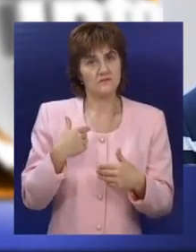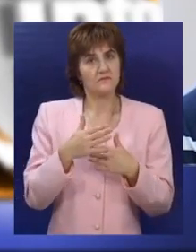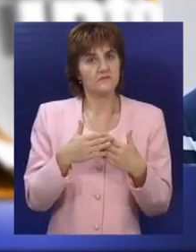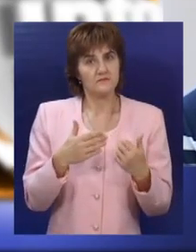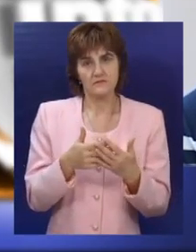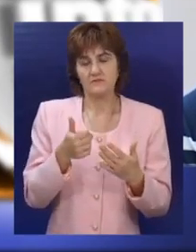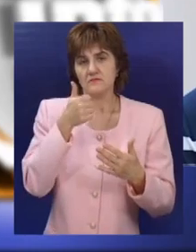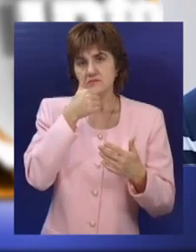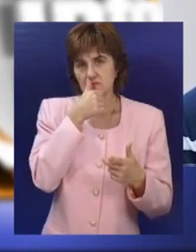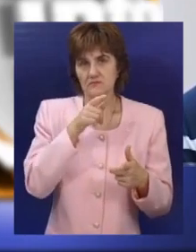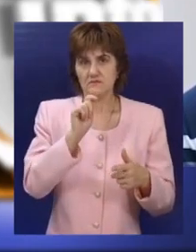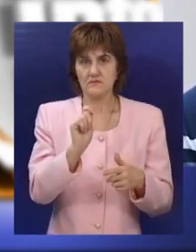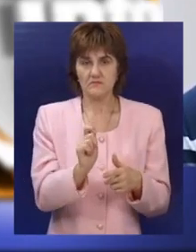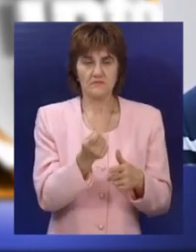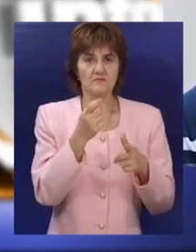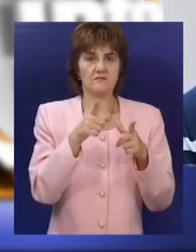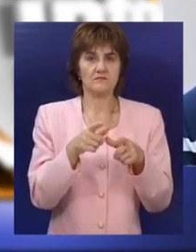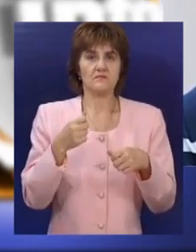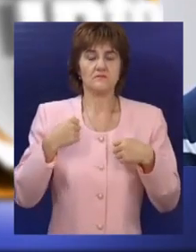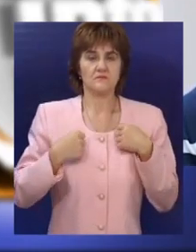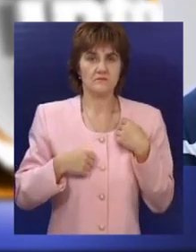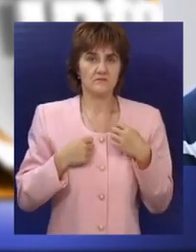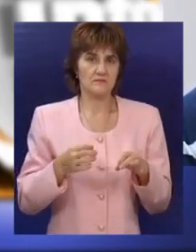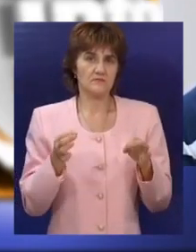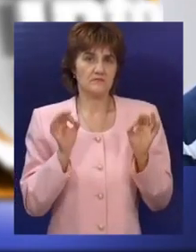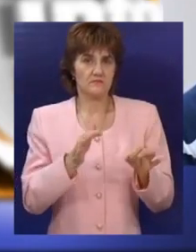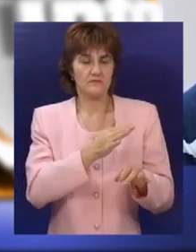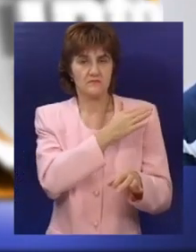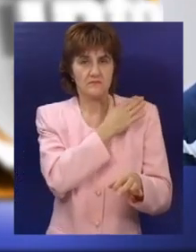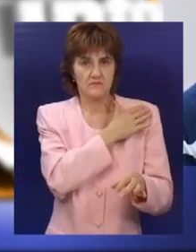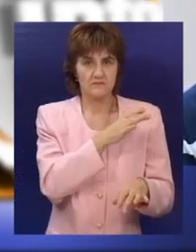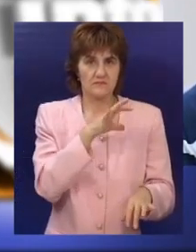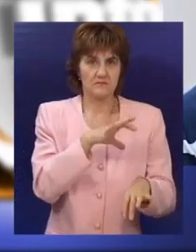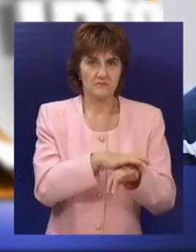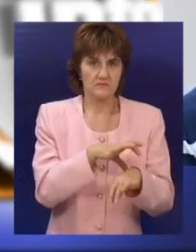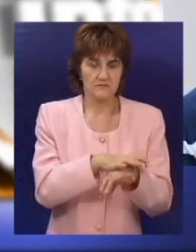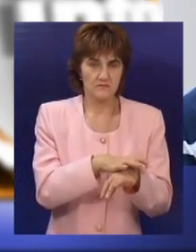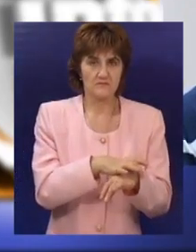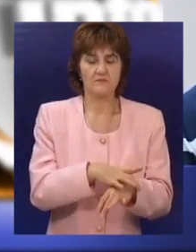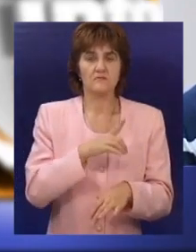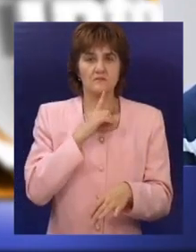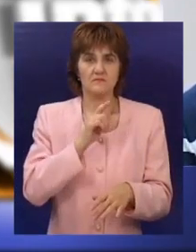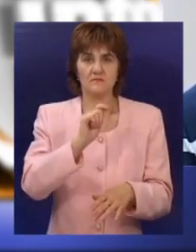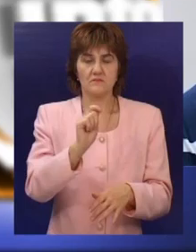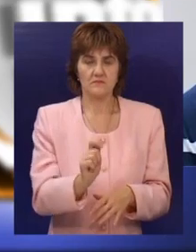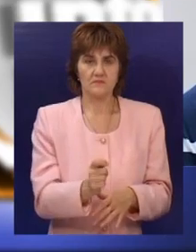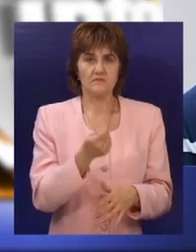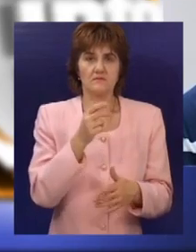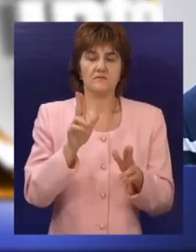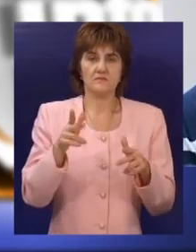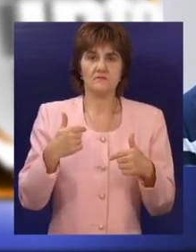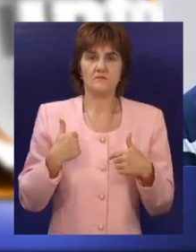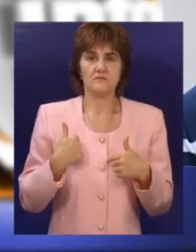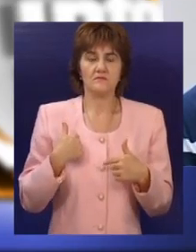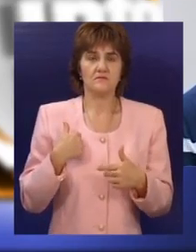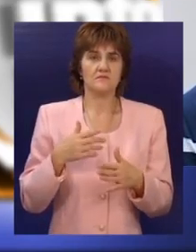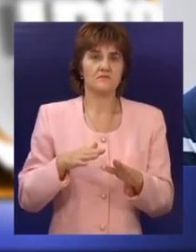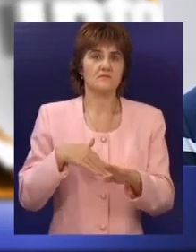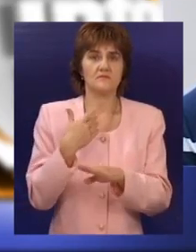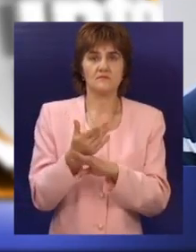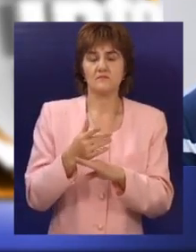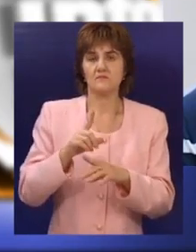posebno zadovoljstvo što smo ovdje u Vojvodini i u Srbiji imali priliku da sarađujemo sa takvim hirurzima i da naši pacijenti imaju priliku da